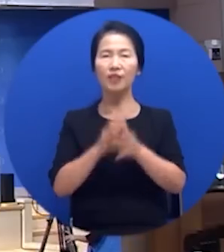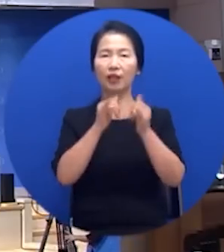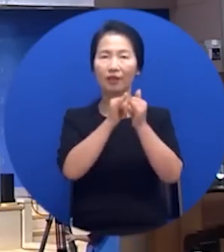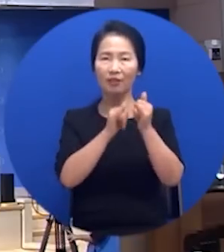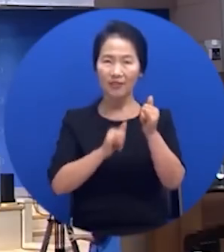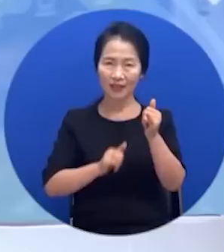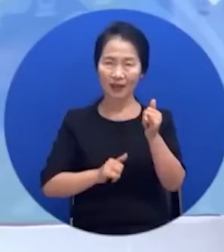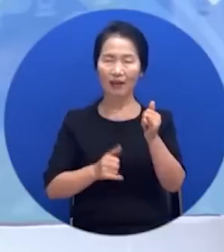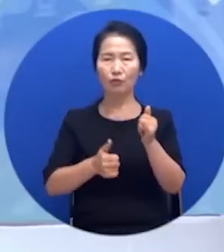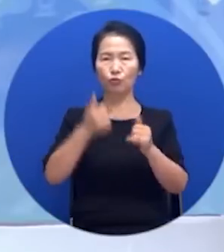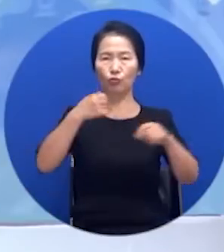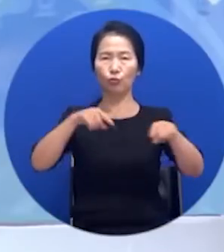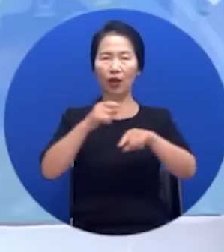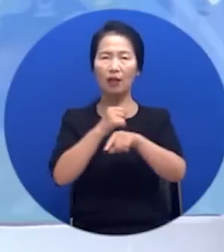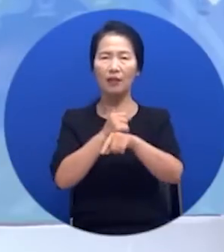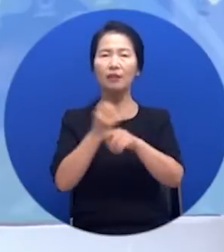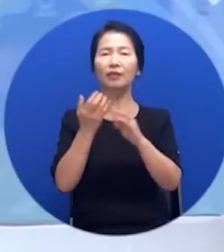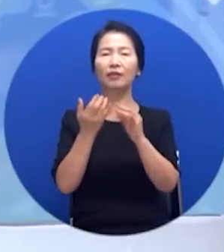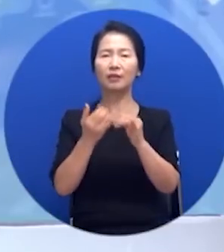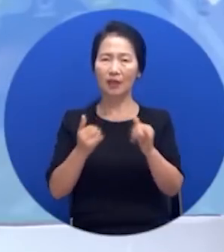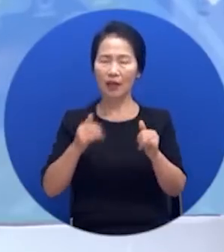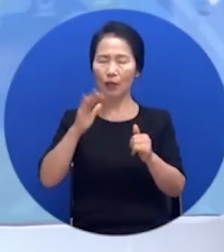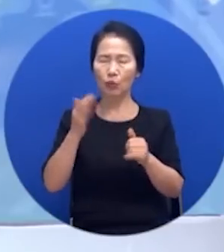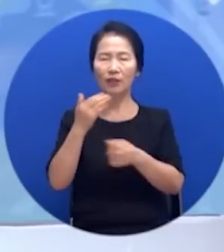역사의 주관자가 되시는 하나님 아버지,